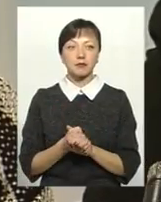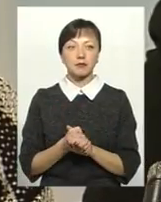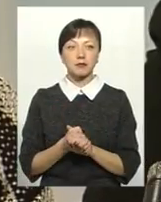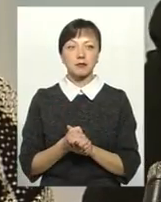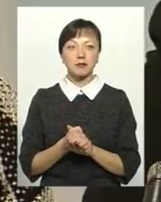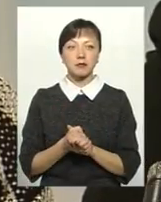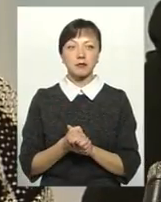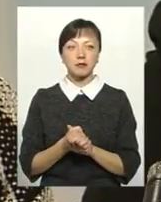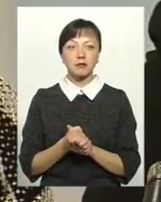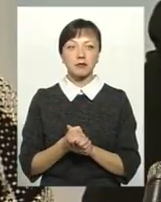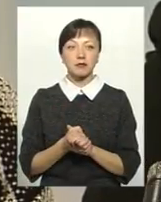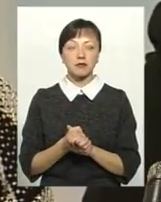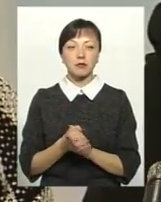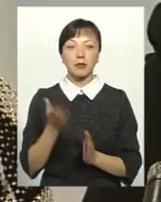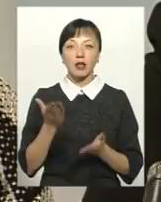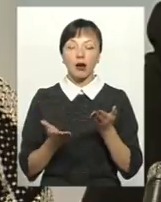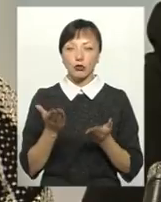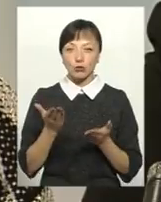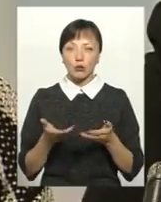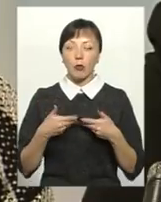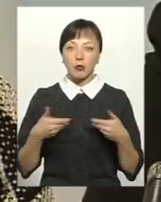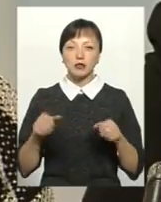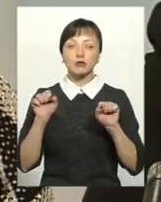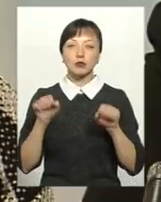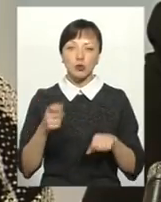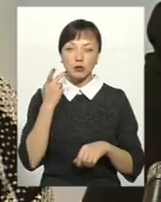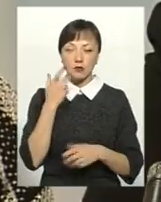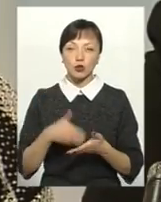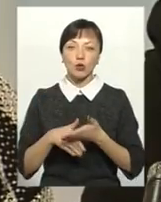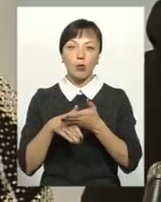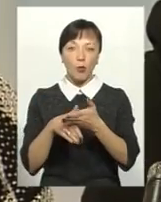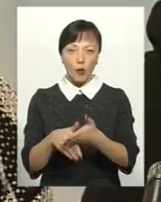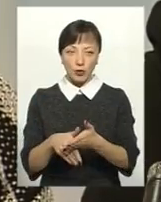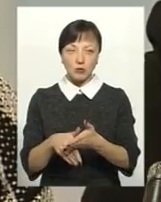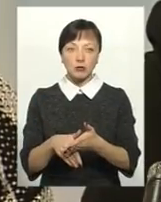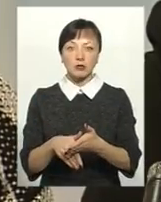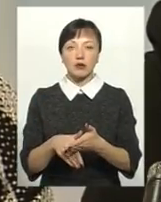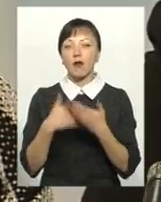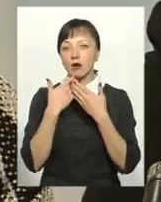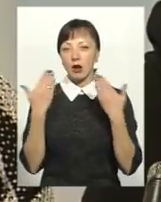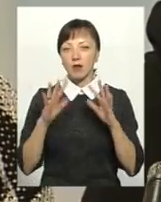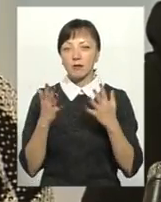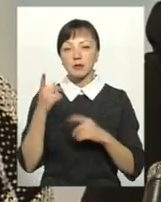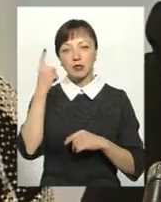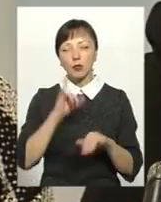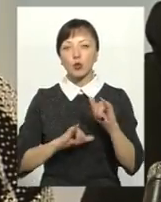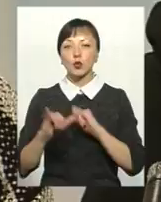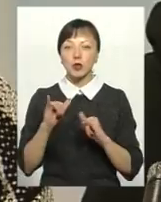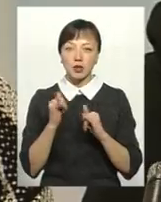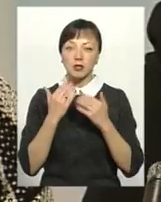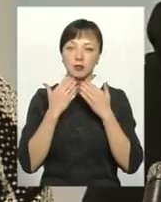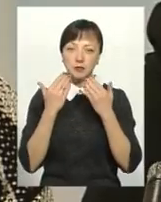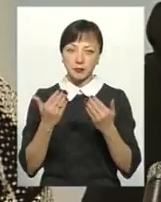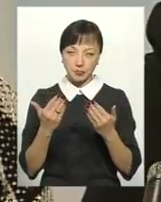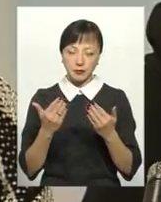І якщо ми зможемо, завжди допоможемо. В крайньому випадку ми знаємо наших